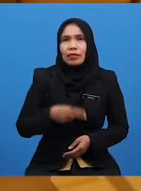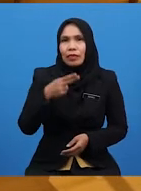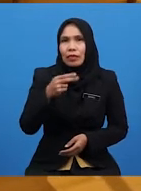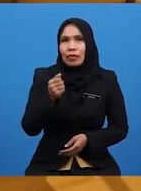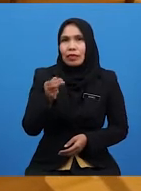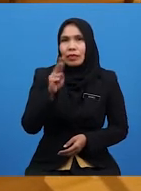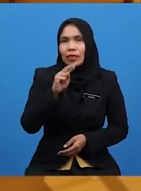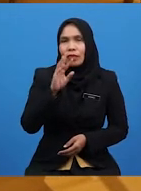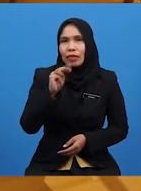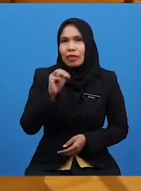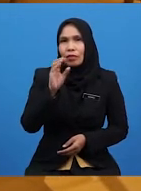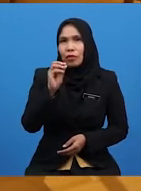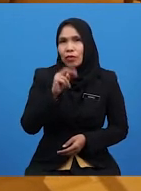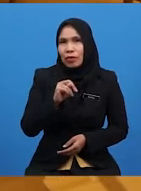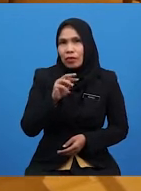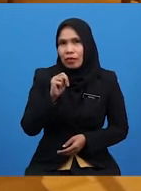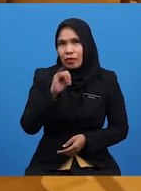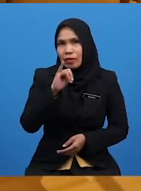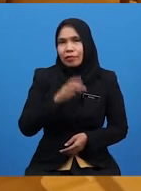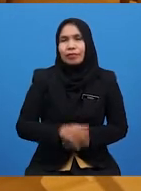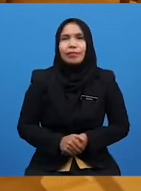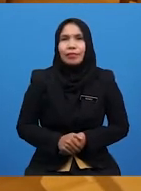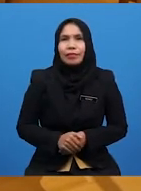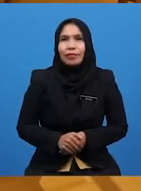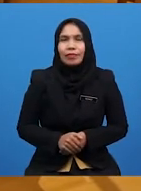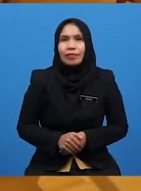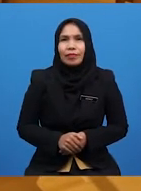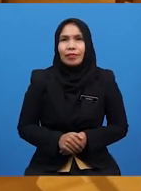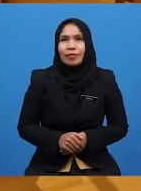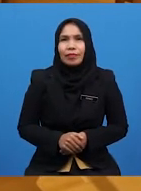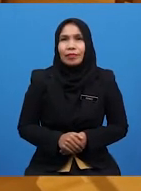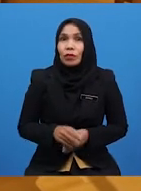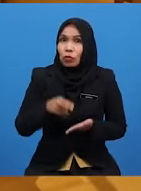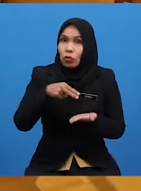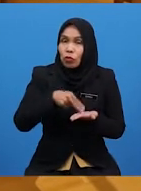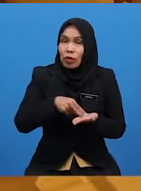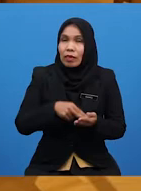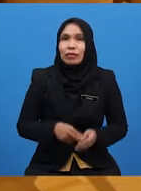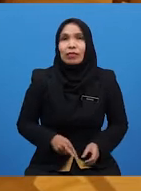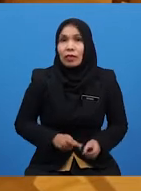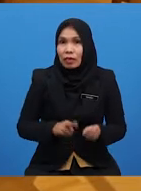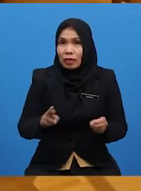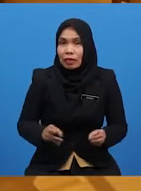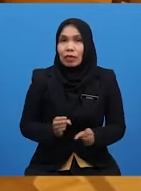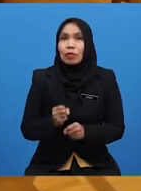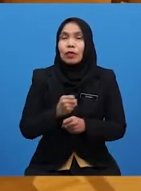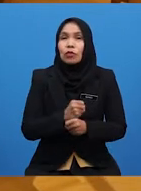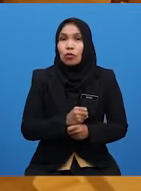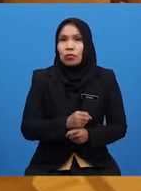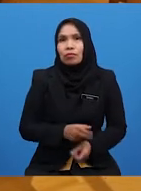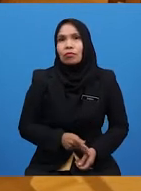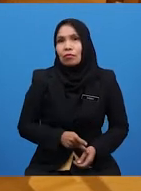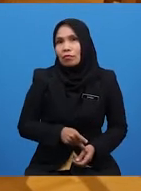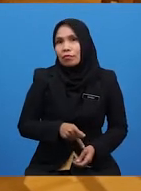dalaman dilihat telah mengulang rekabentuk perabot yang seakan-akan sepadan keutamaanya